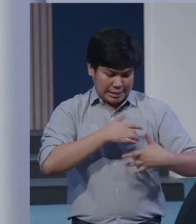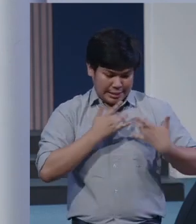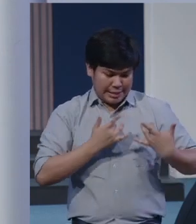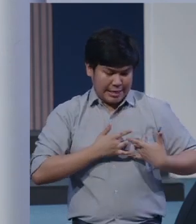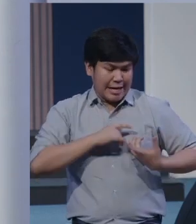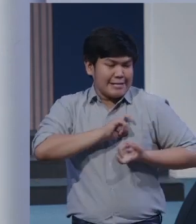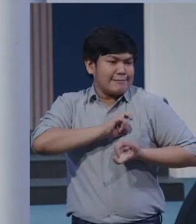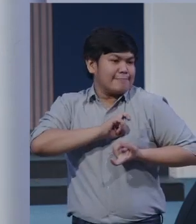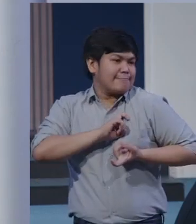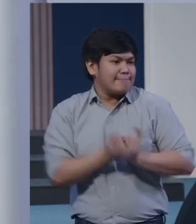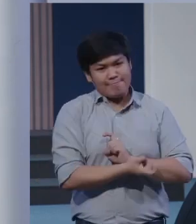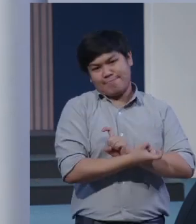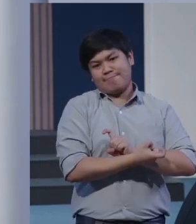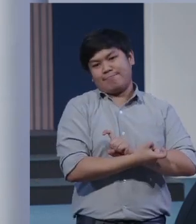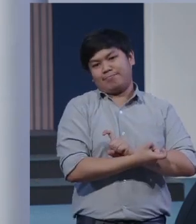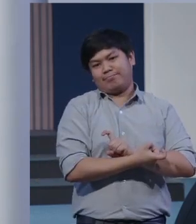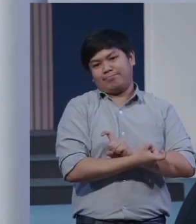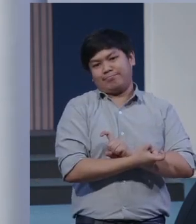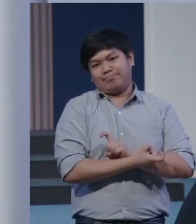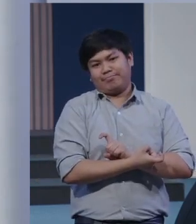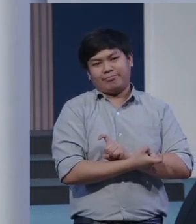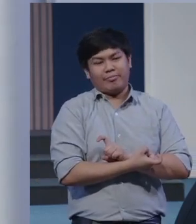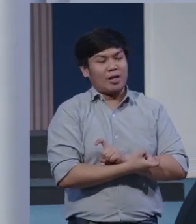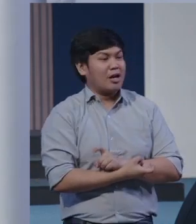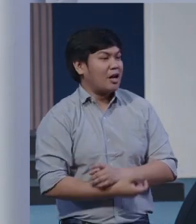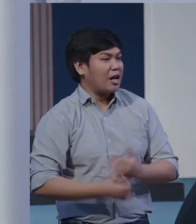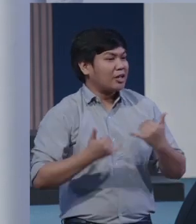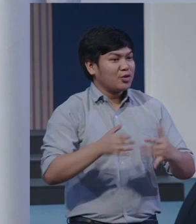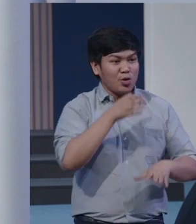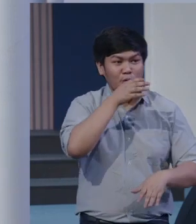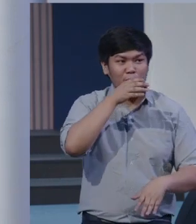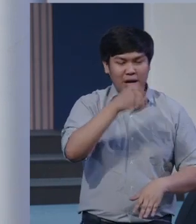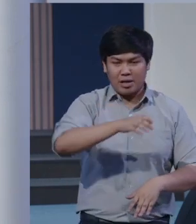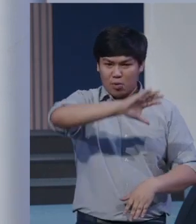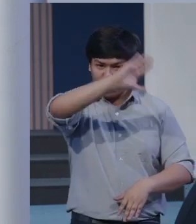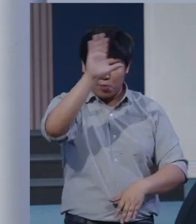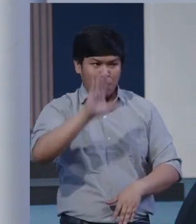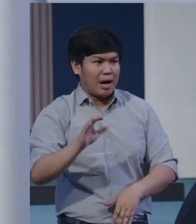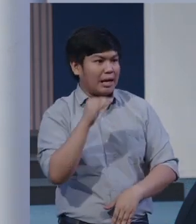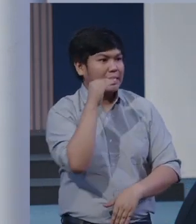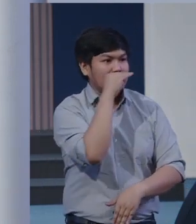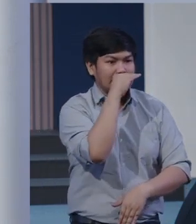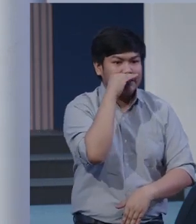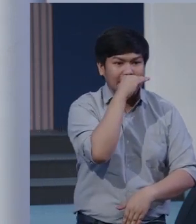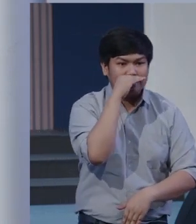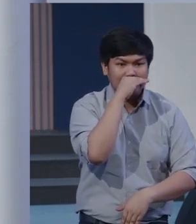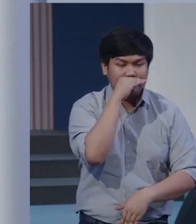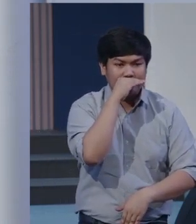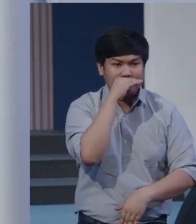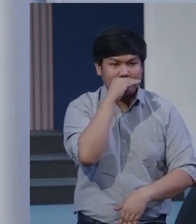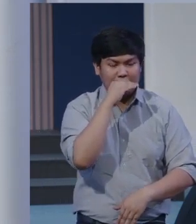na lie do not lie no Yun pong salita doon ay